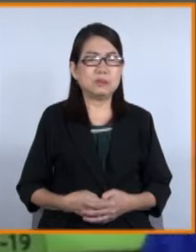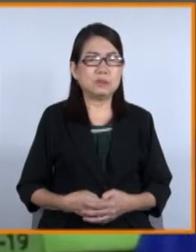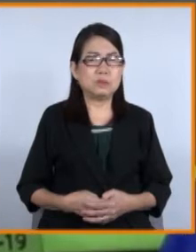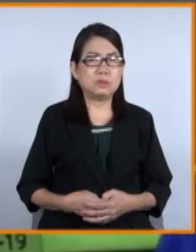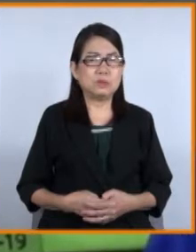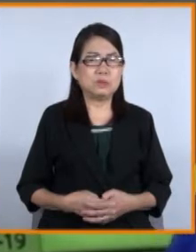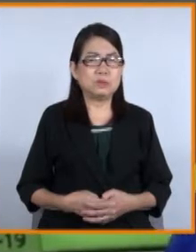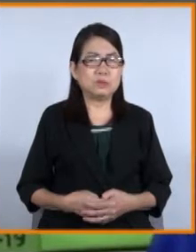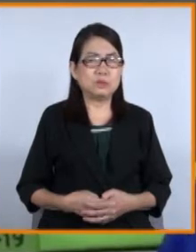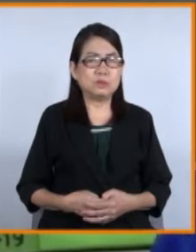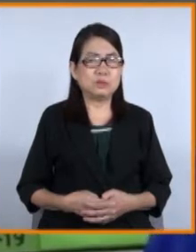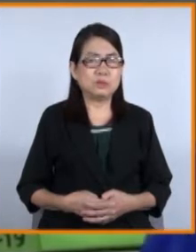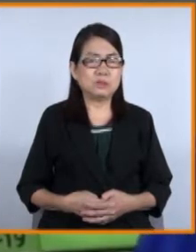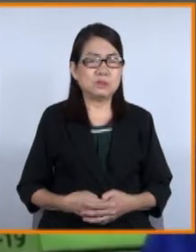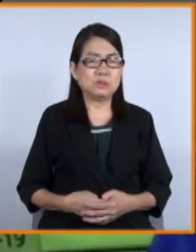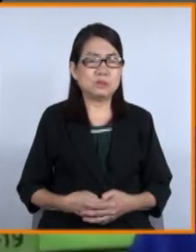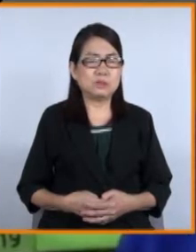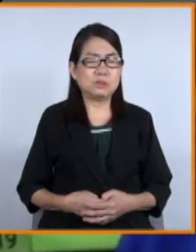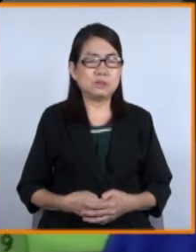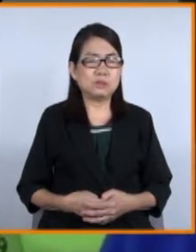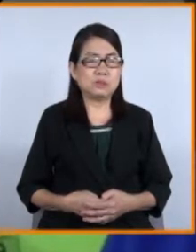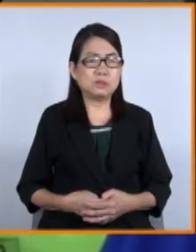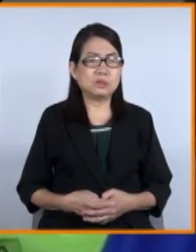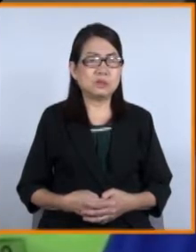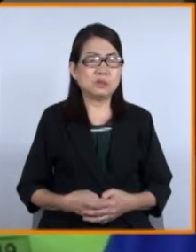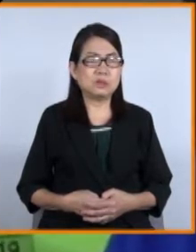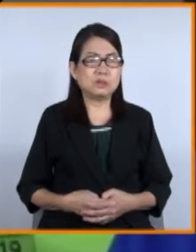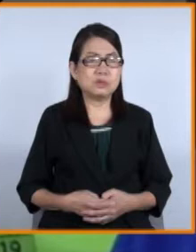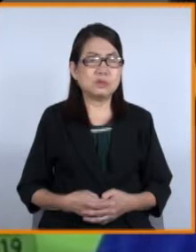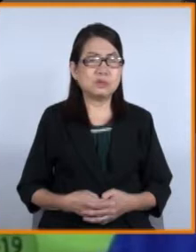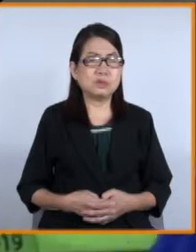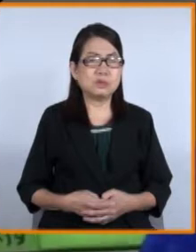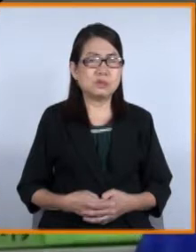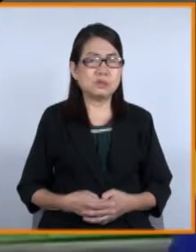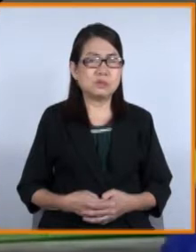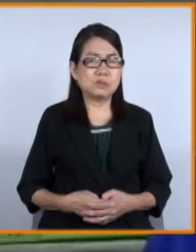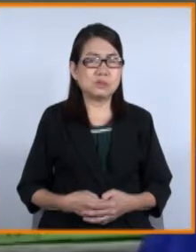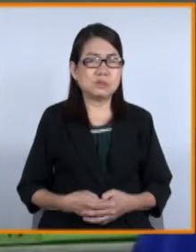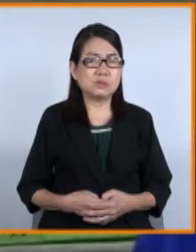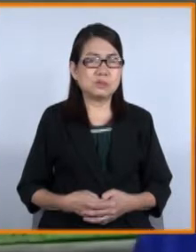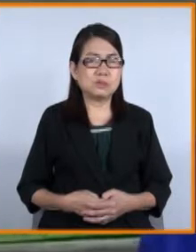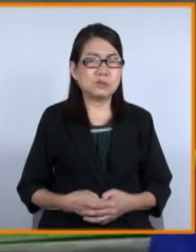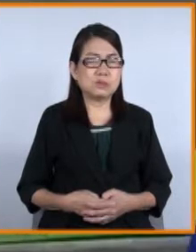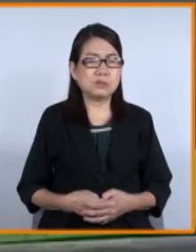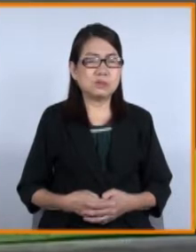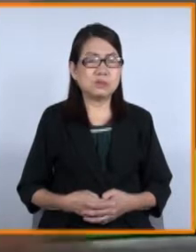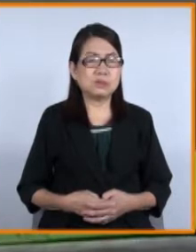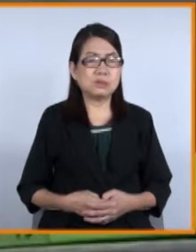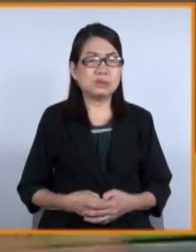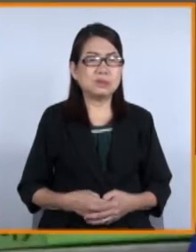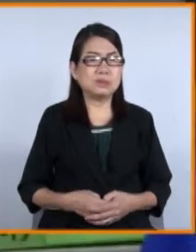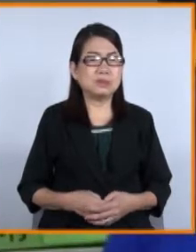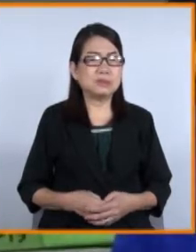buenos dos un buen dinero entonces me gustó y por eso compré la camiseta y me gustó y la utilizo